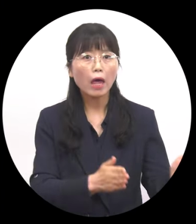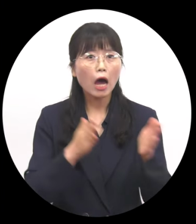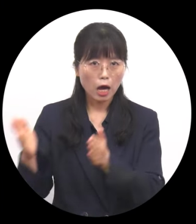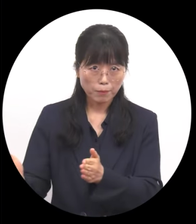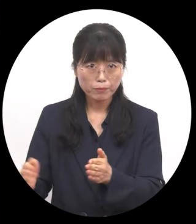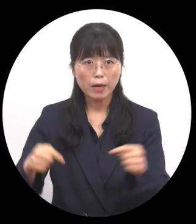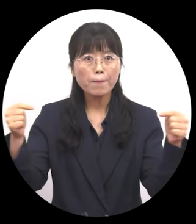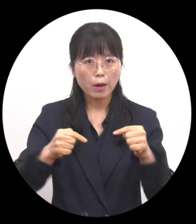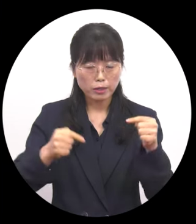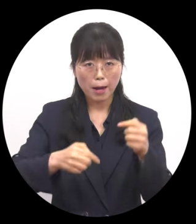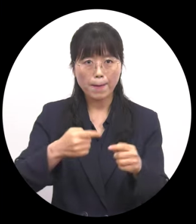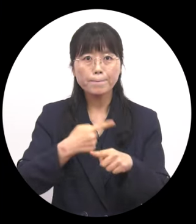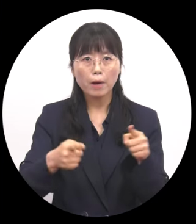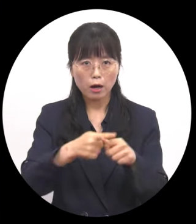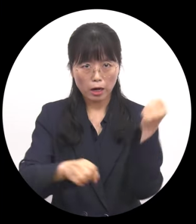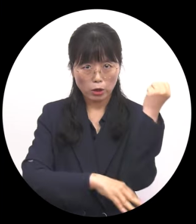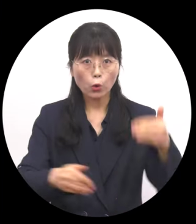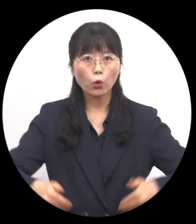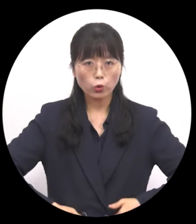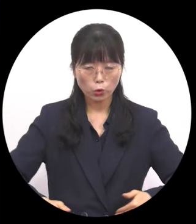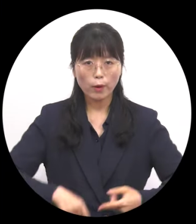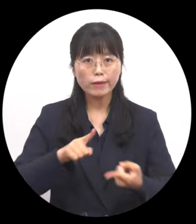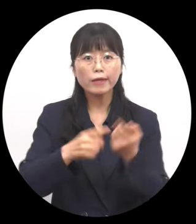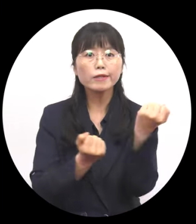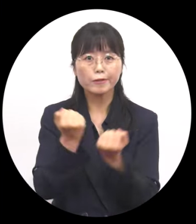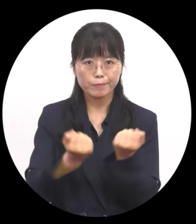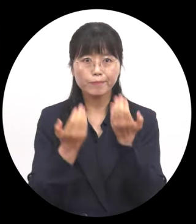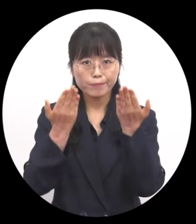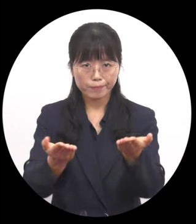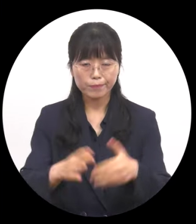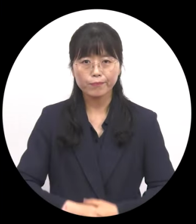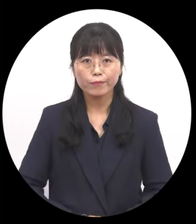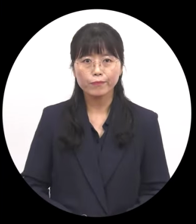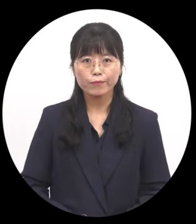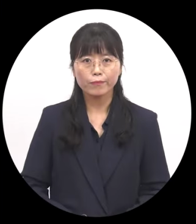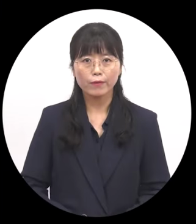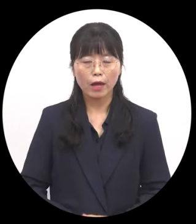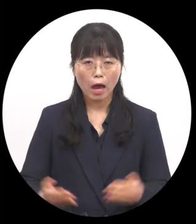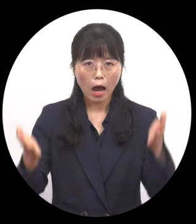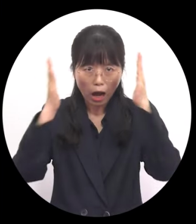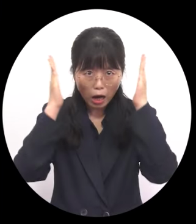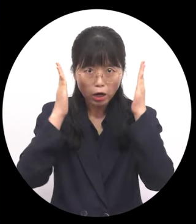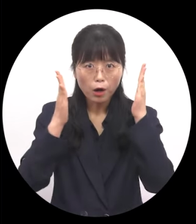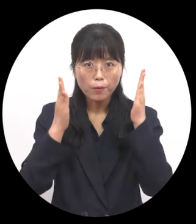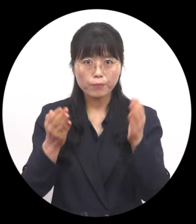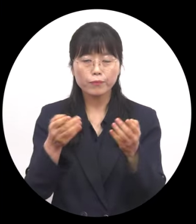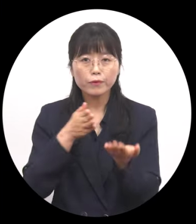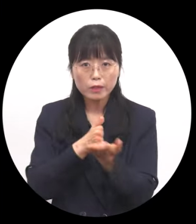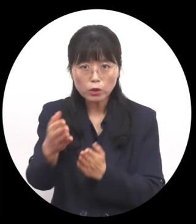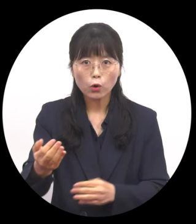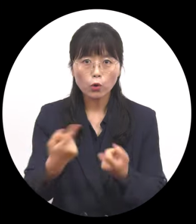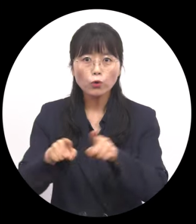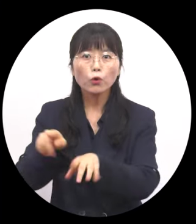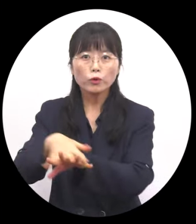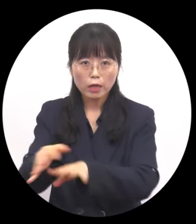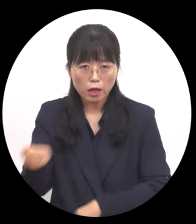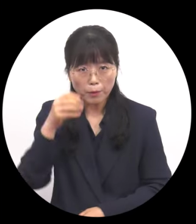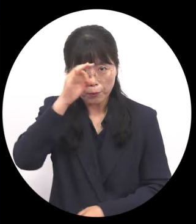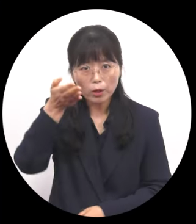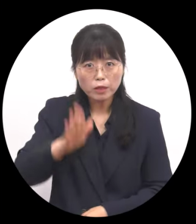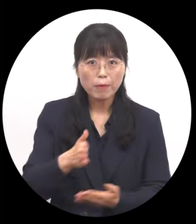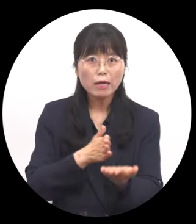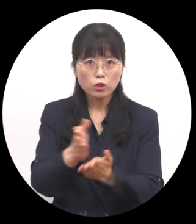다음은 면접평가 요소에 대해서 말씀드리겠는데요. 저희가 학업, 진로, 공동체 역량을 보지만